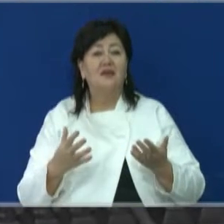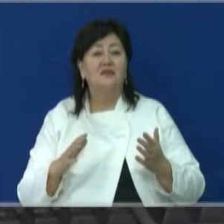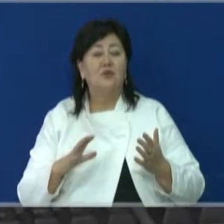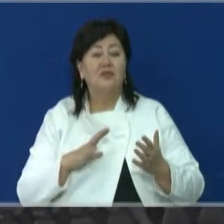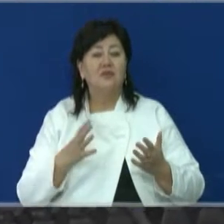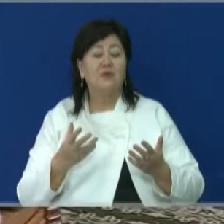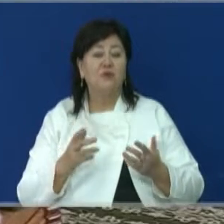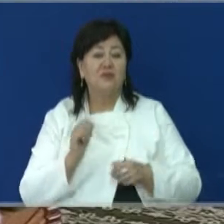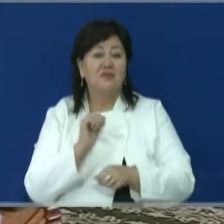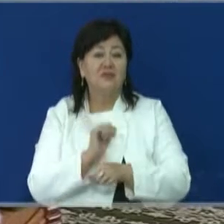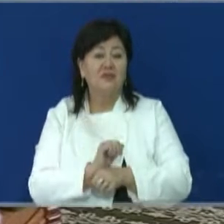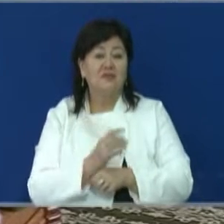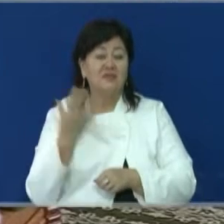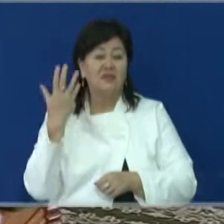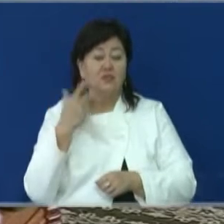мәселелерге тоқталды.